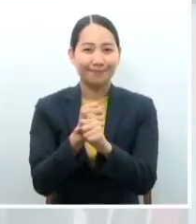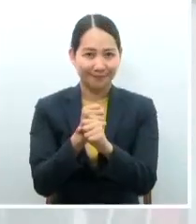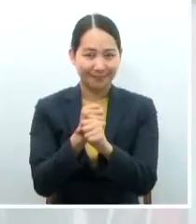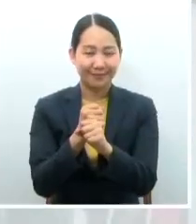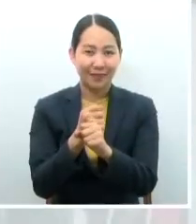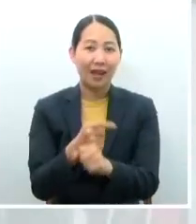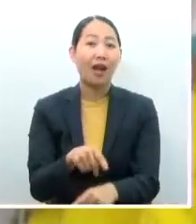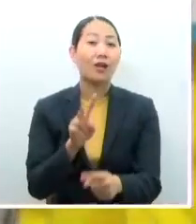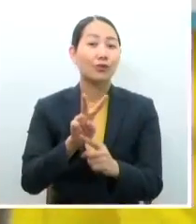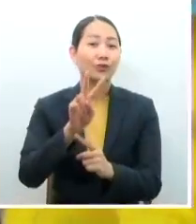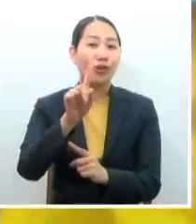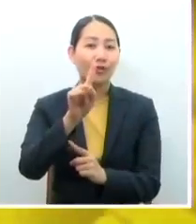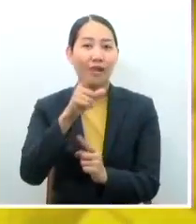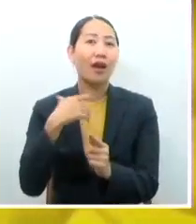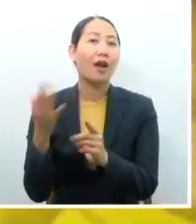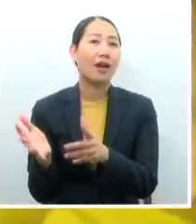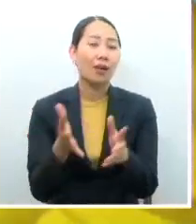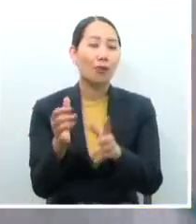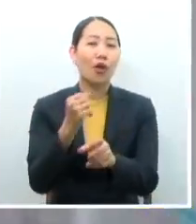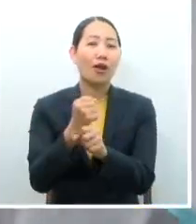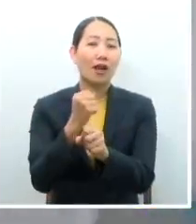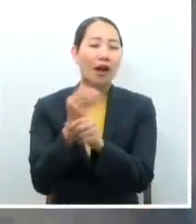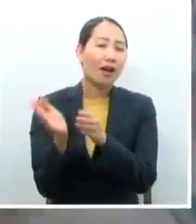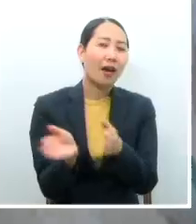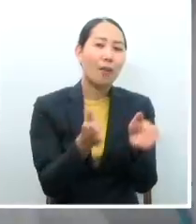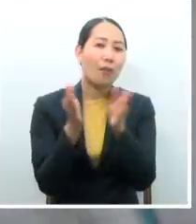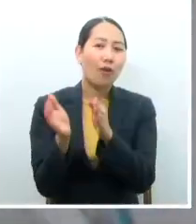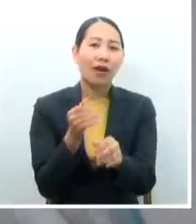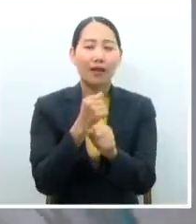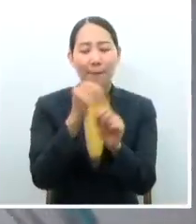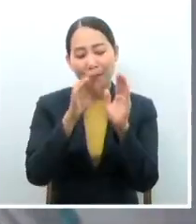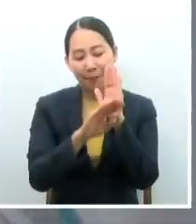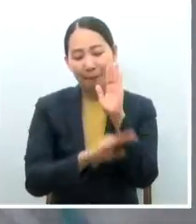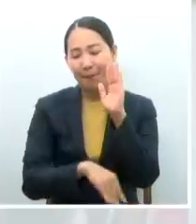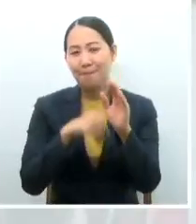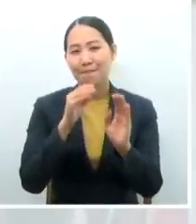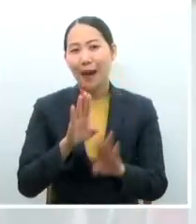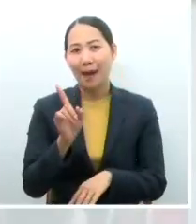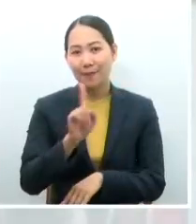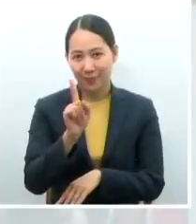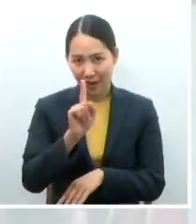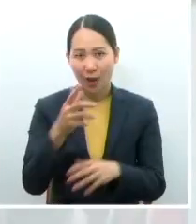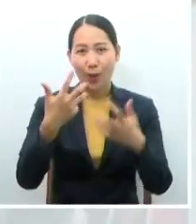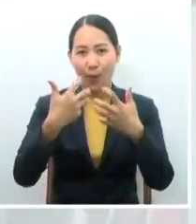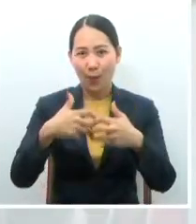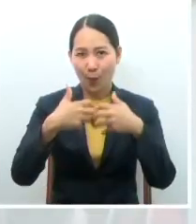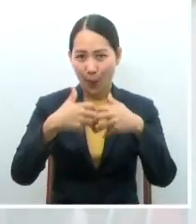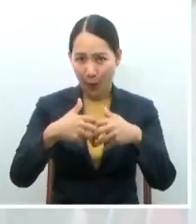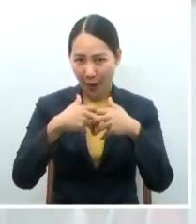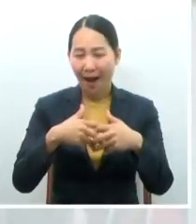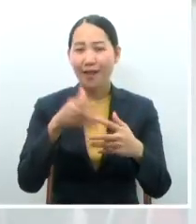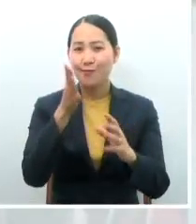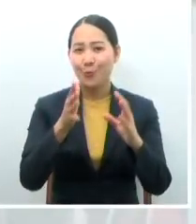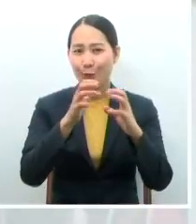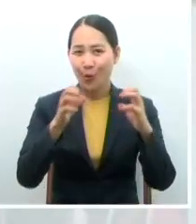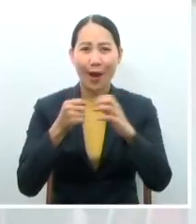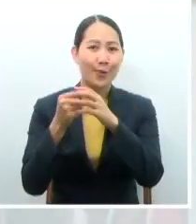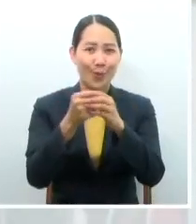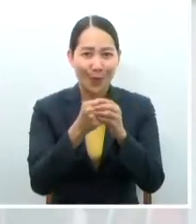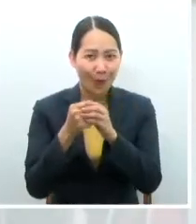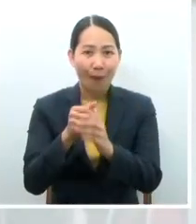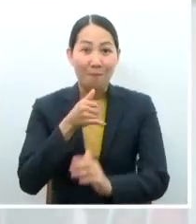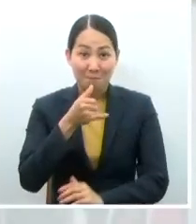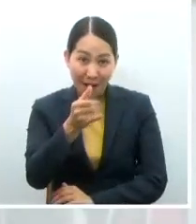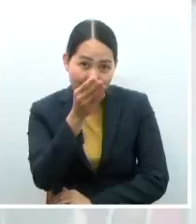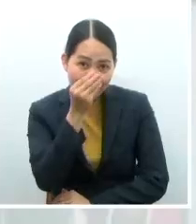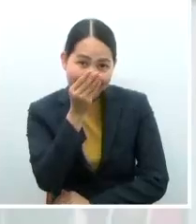ผลิตและก็แปรรูปแบบอุตสาหกรรมค่ะซึ่งเราจะใช้โรงงานผลิตทุเรียนกวนในการศึกษาดูงานในครั้งนี้ค่ะ ค่ะและจากการทำกิจกรรมในครั้งนี้น